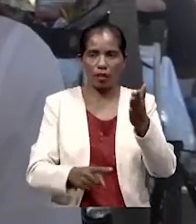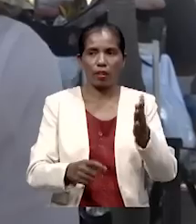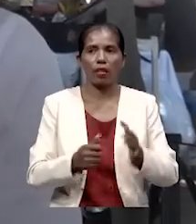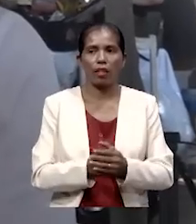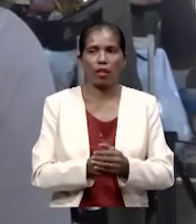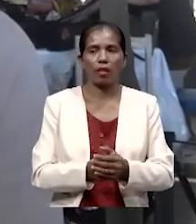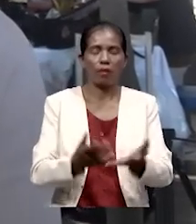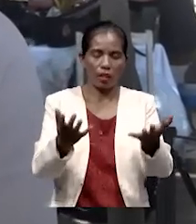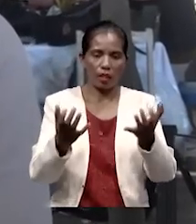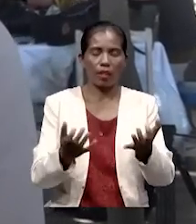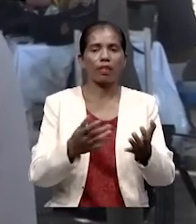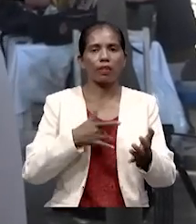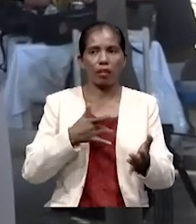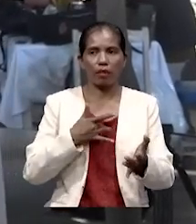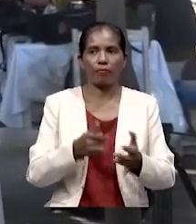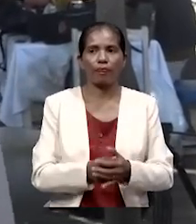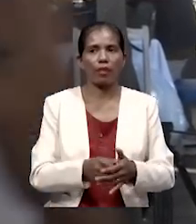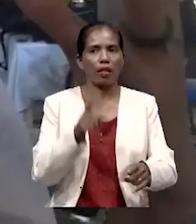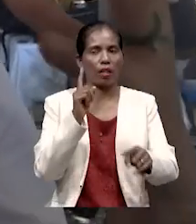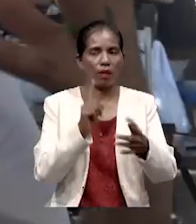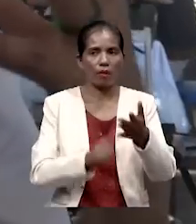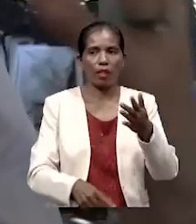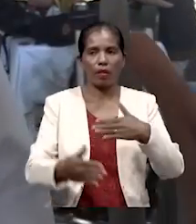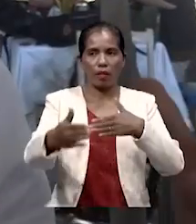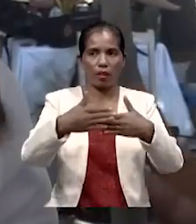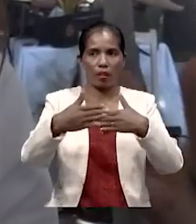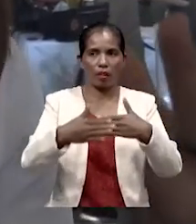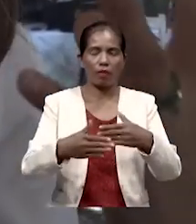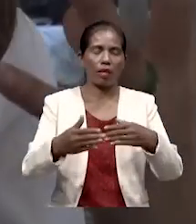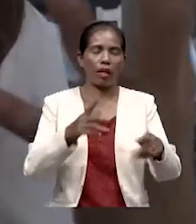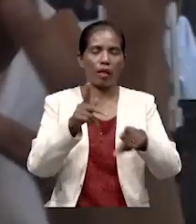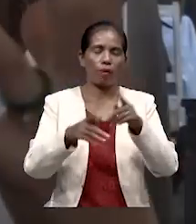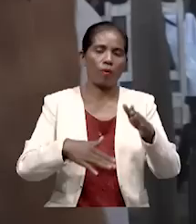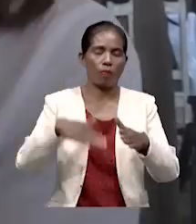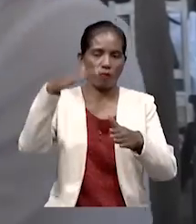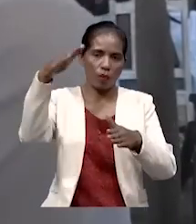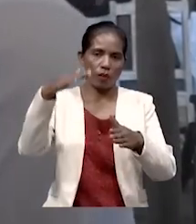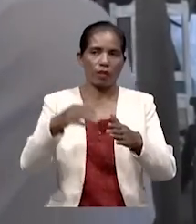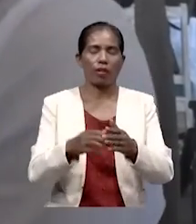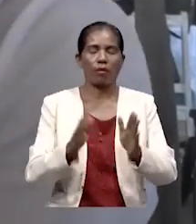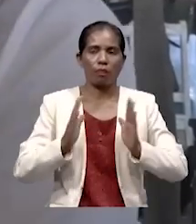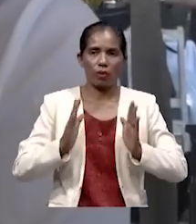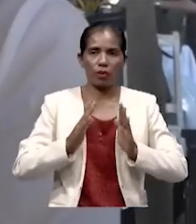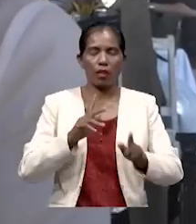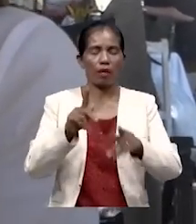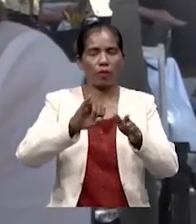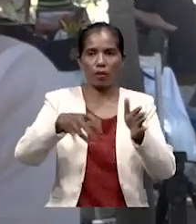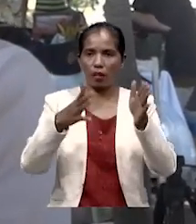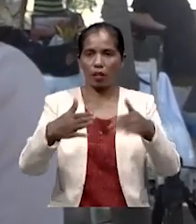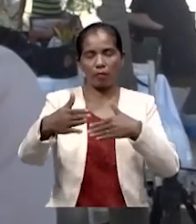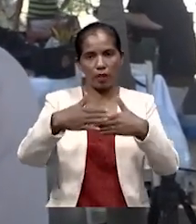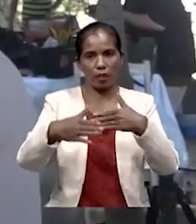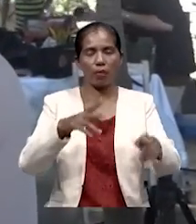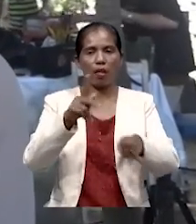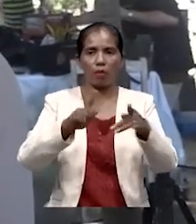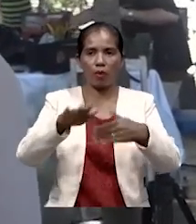apa yang mereka rasakan. Jadi jangan terlalu dekat-dekat dengan kekuasaan kalau jurnalis. Jurnalis itu harus dekat dengan rakyat. Jurnalis